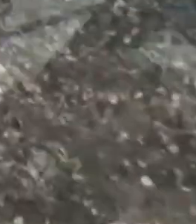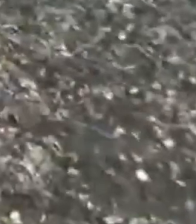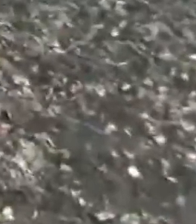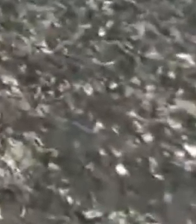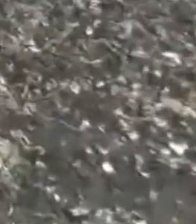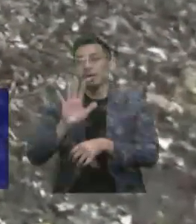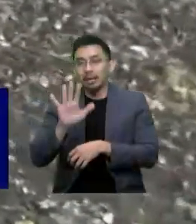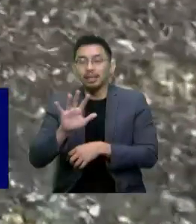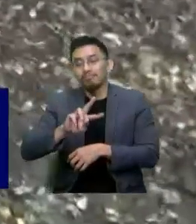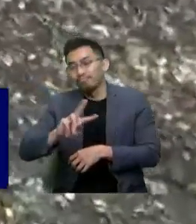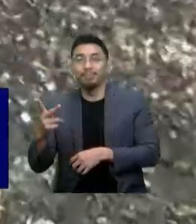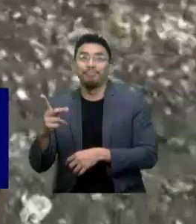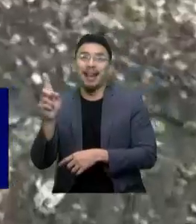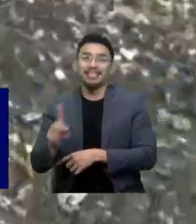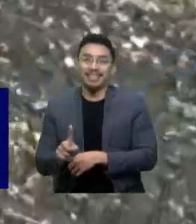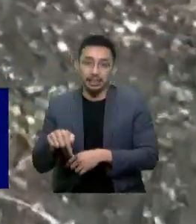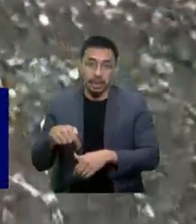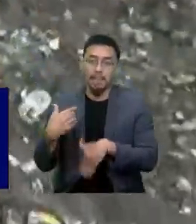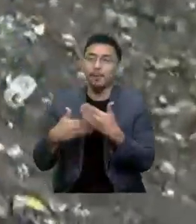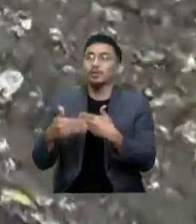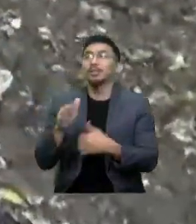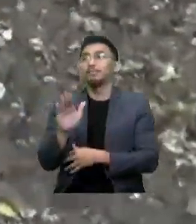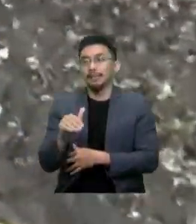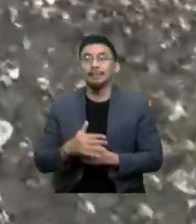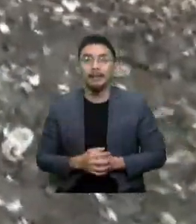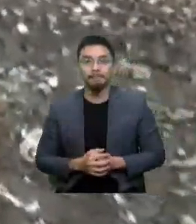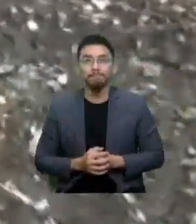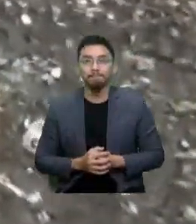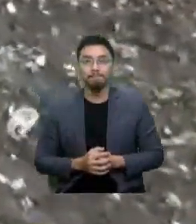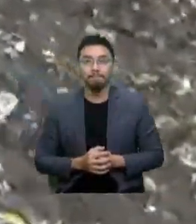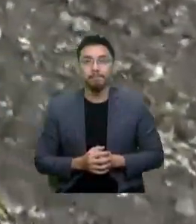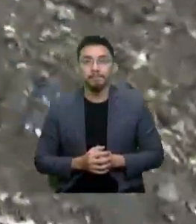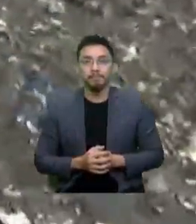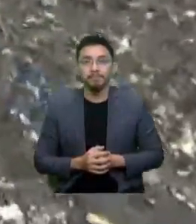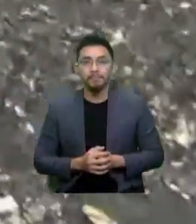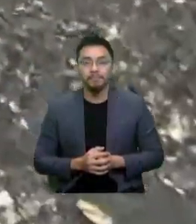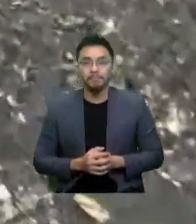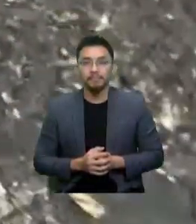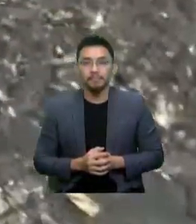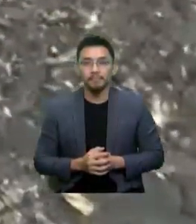Tim Liputan Kontributor iNews melaporkan.